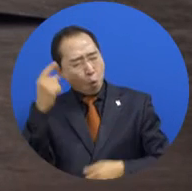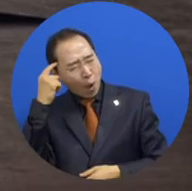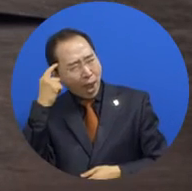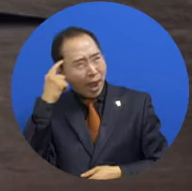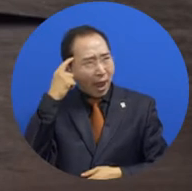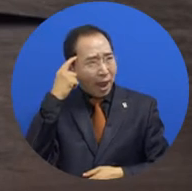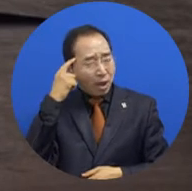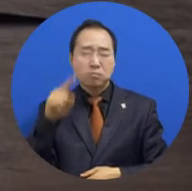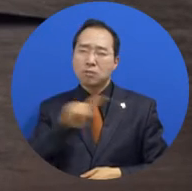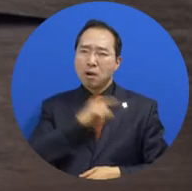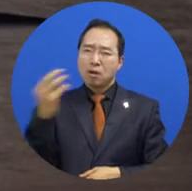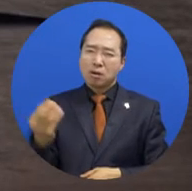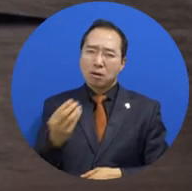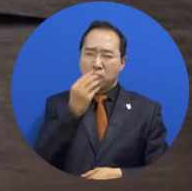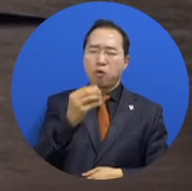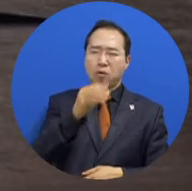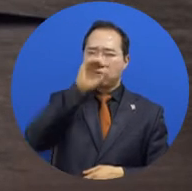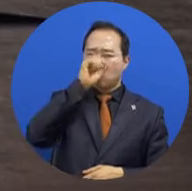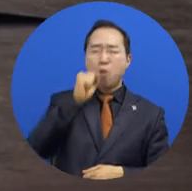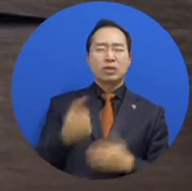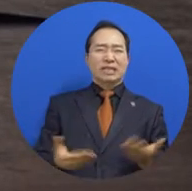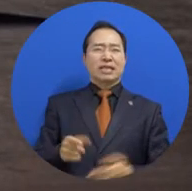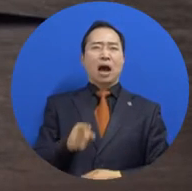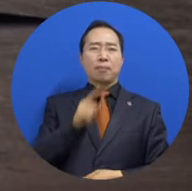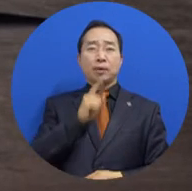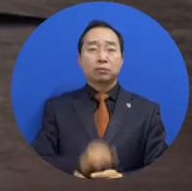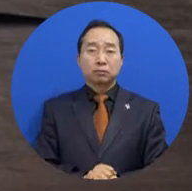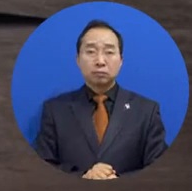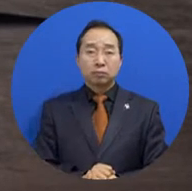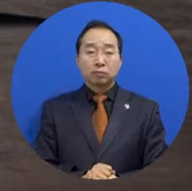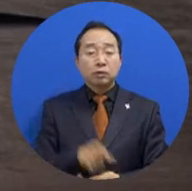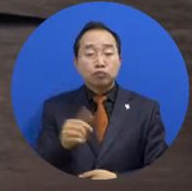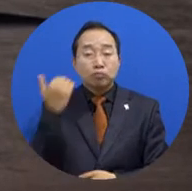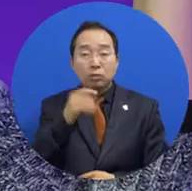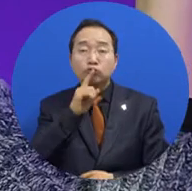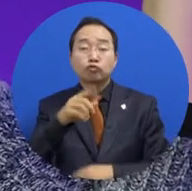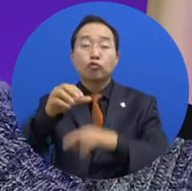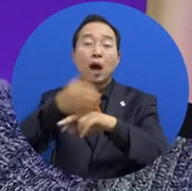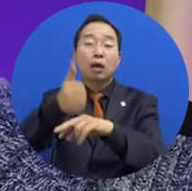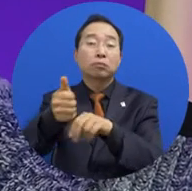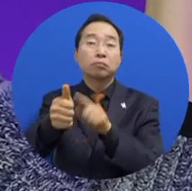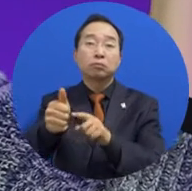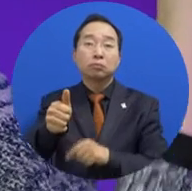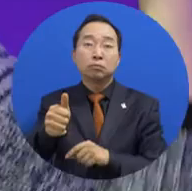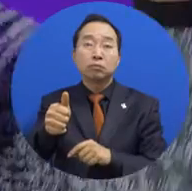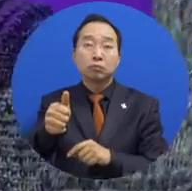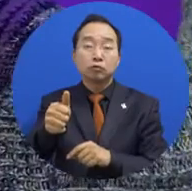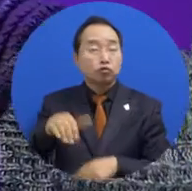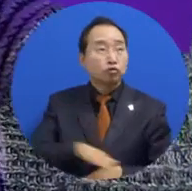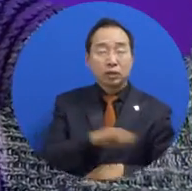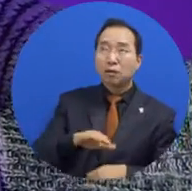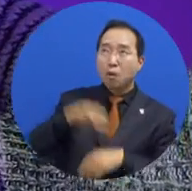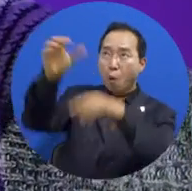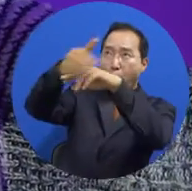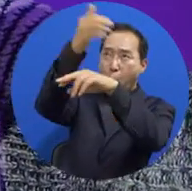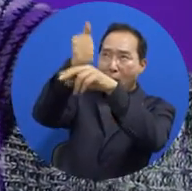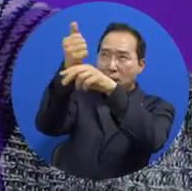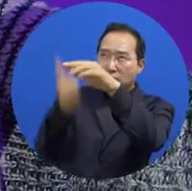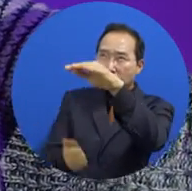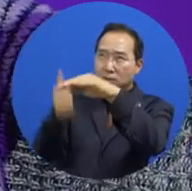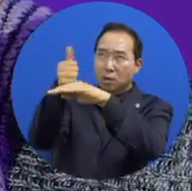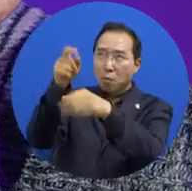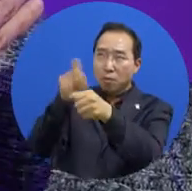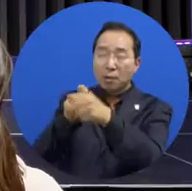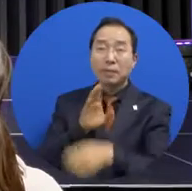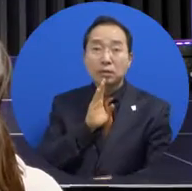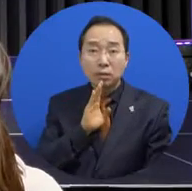탐구하는 것처럼 아름답고 고귀한 일이 또 있겠는가? 왕인데 왕이 이런 말을 한다면 우리는 왕이 되는 게 목표일 것